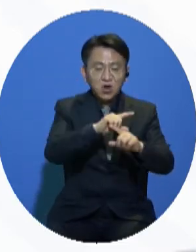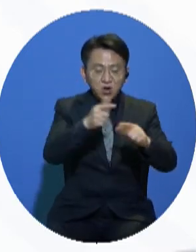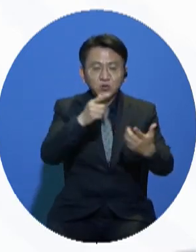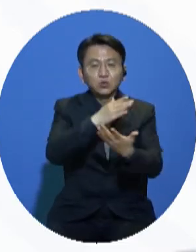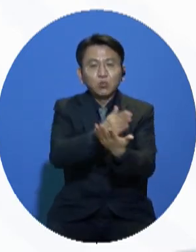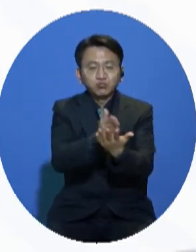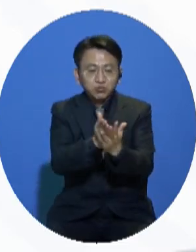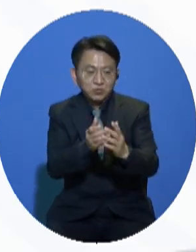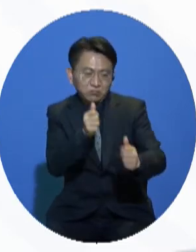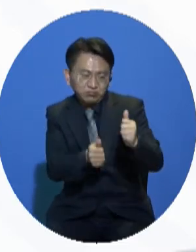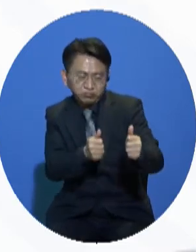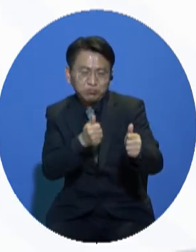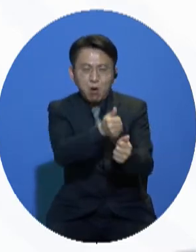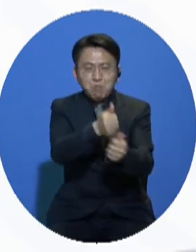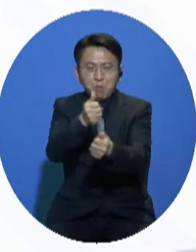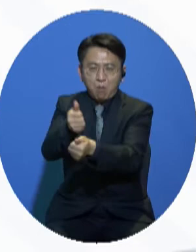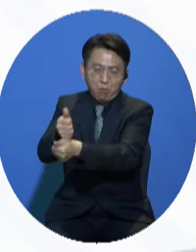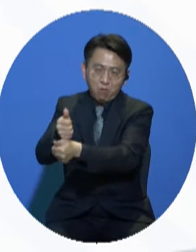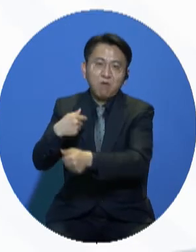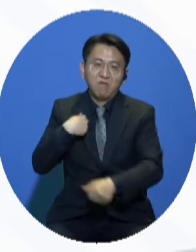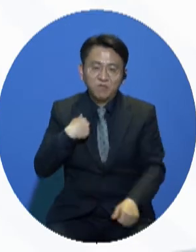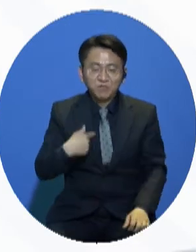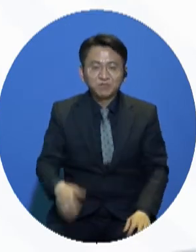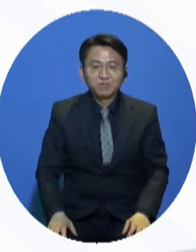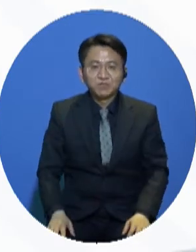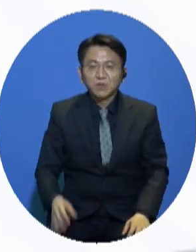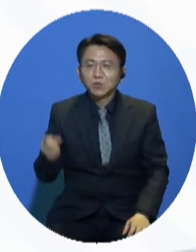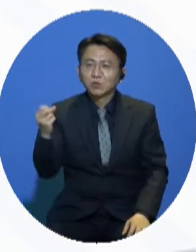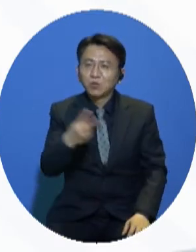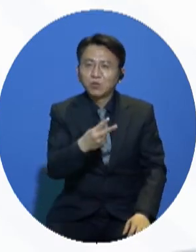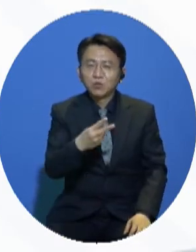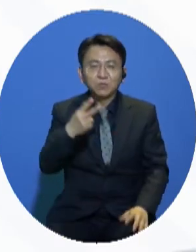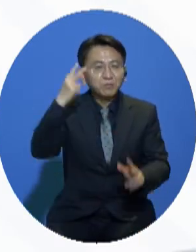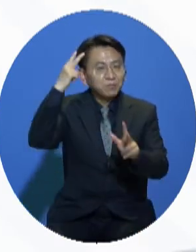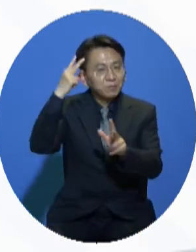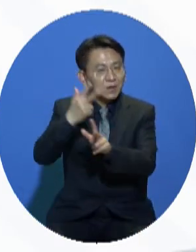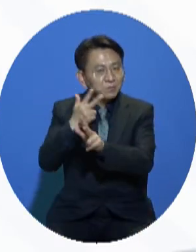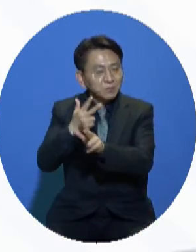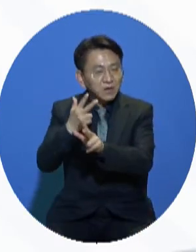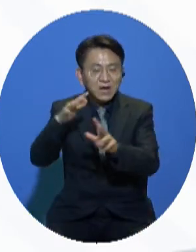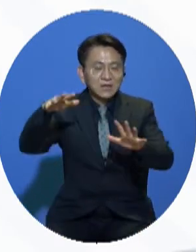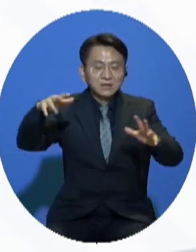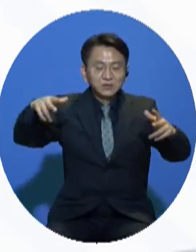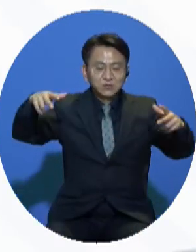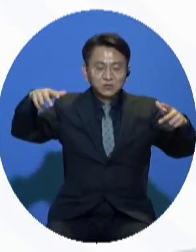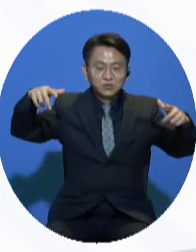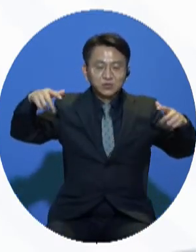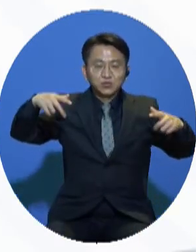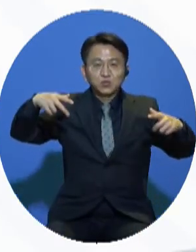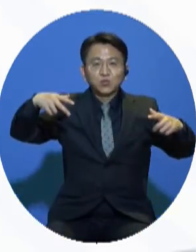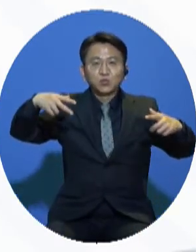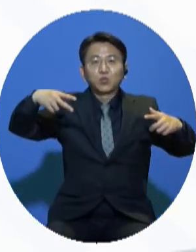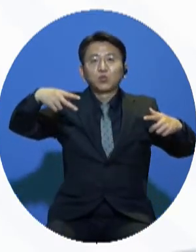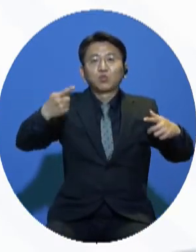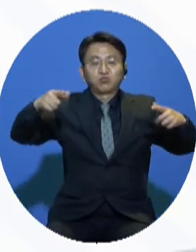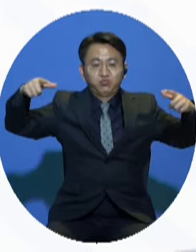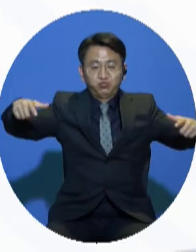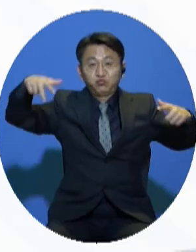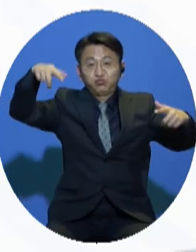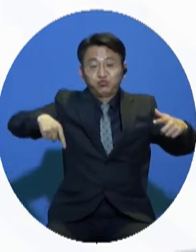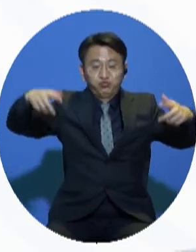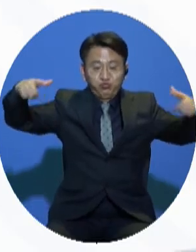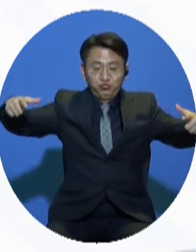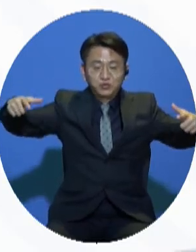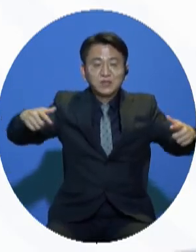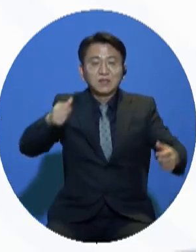경쟁을 won. 해서 제가 And then I went to 이겼습니다. state level tournaments. 그 다음에 주 And I could make 단위의 the final 대회에 for 100 나가서 meters. Right? So 100m athletics, 육상